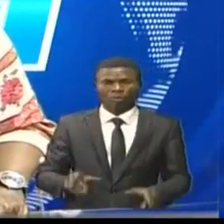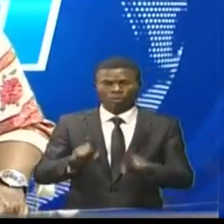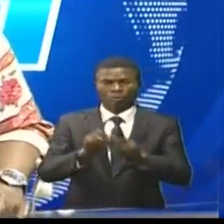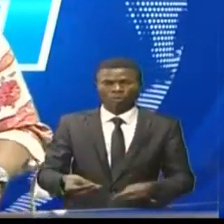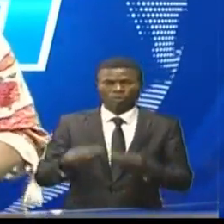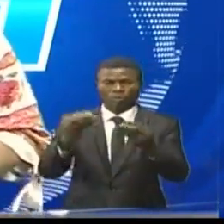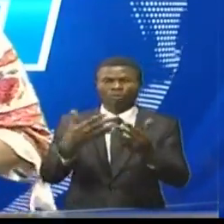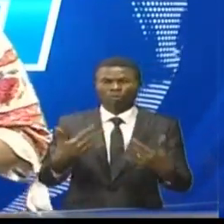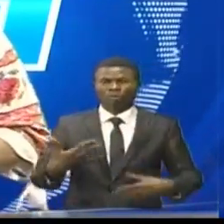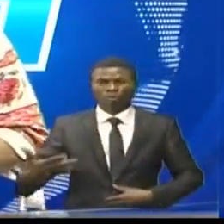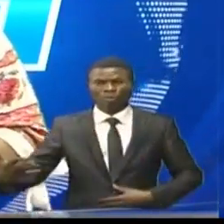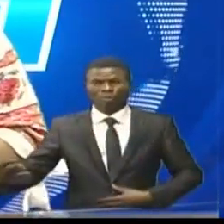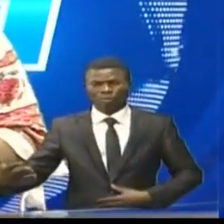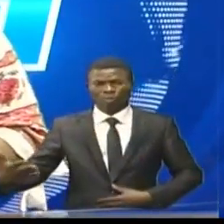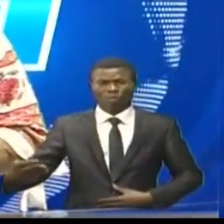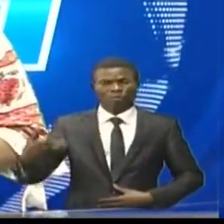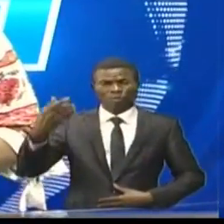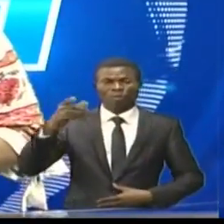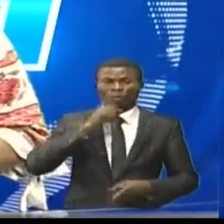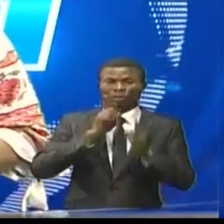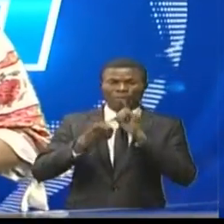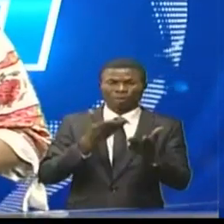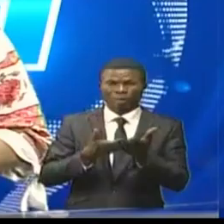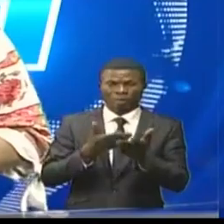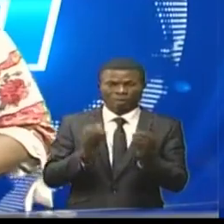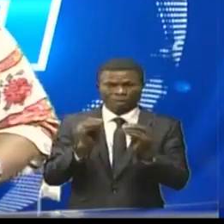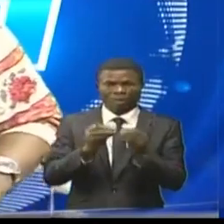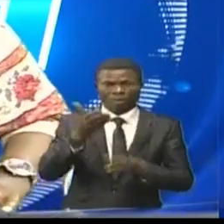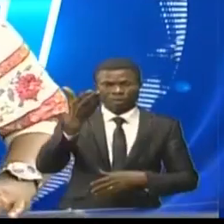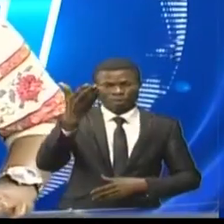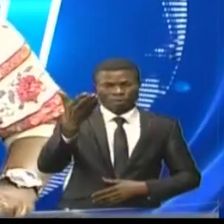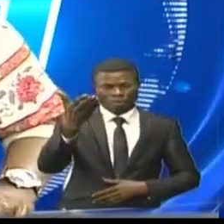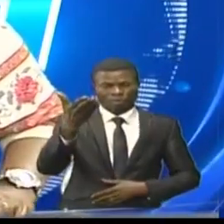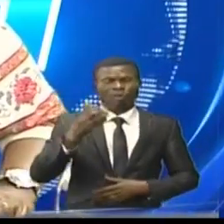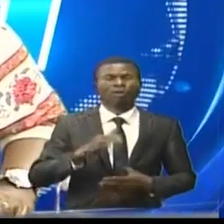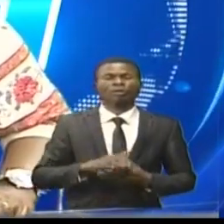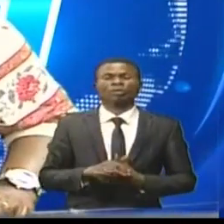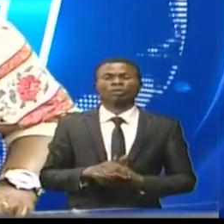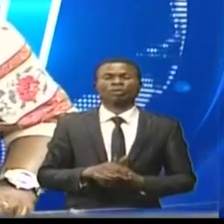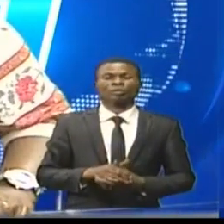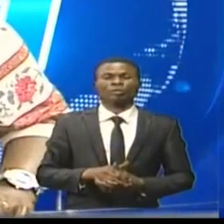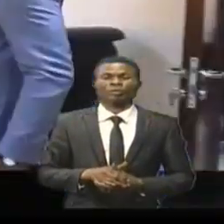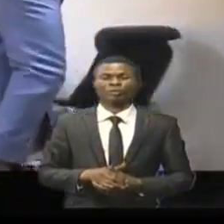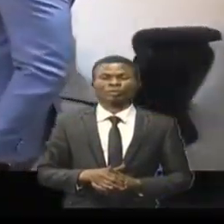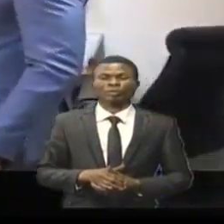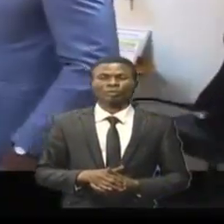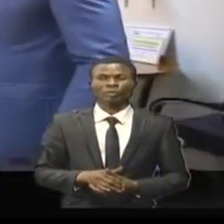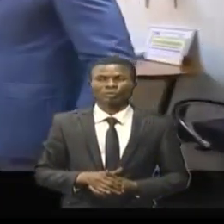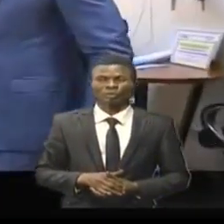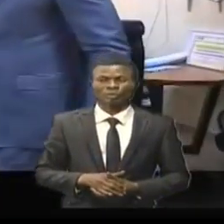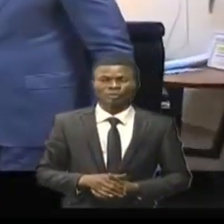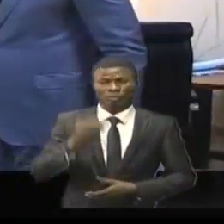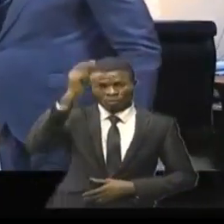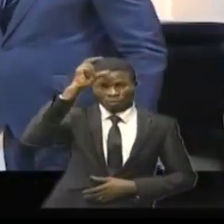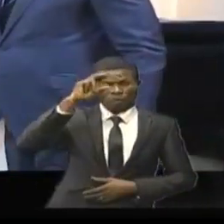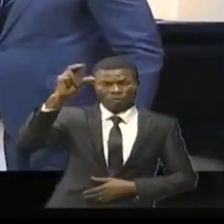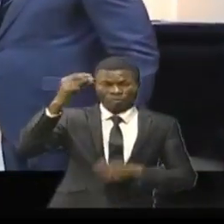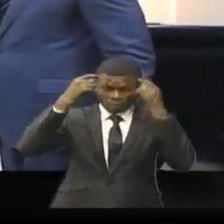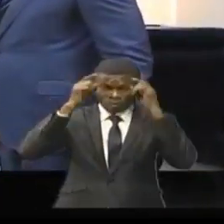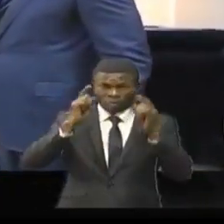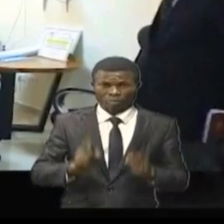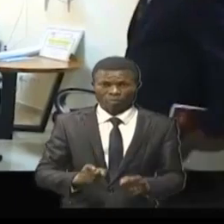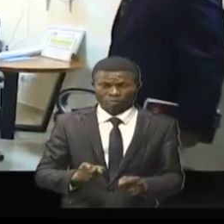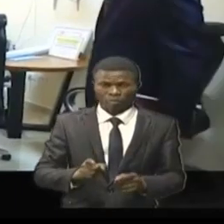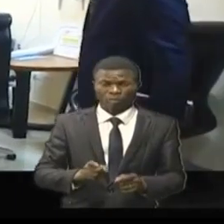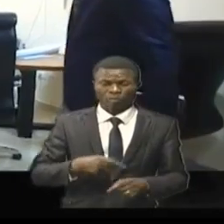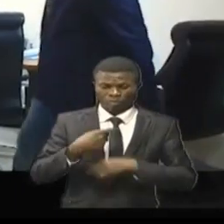du matériel sujet au centre de ces rencontres. Marthe Mangaza, reportage. La Côte d'Ivoire est déterminée à ouvrir l'axe